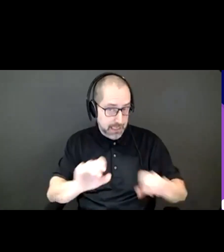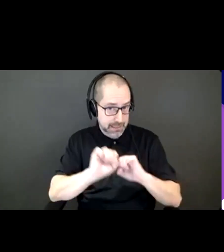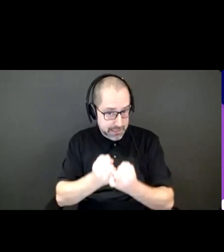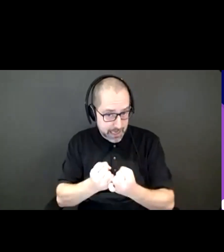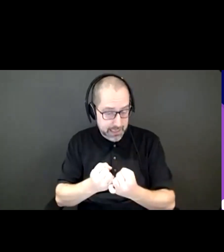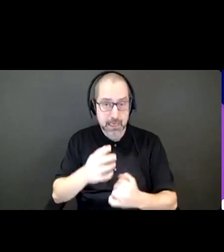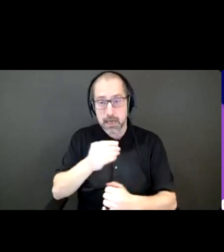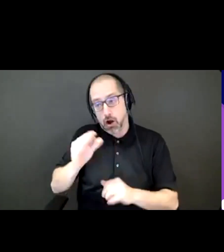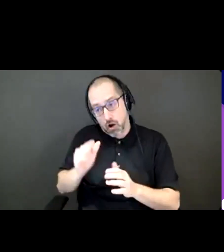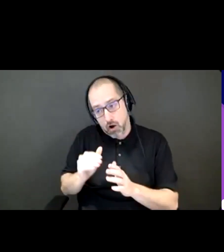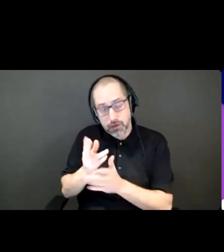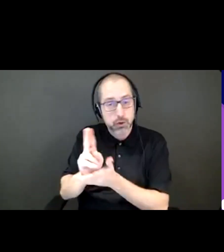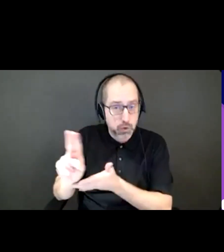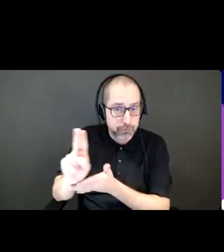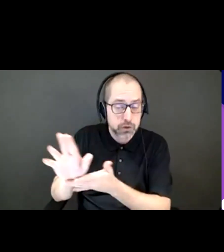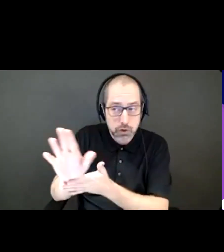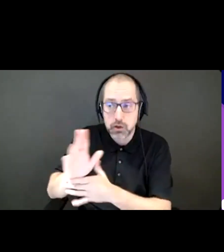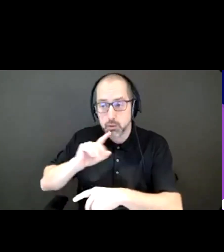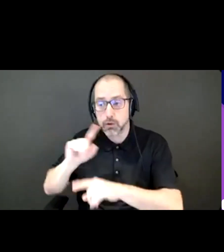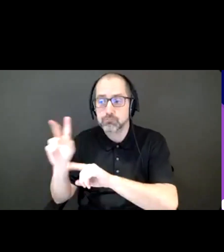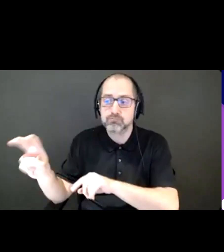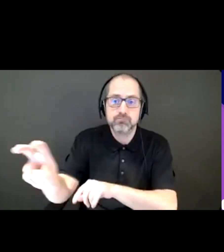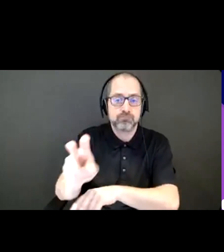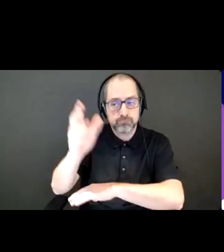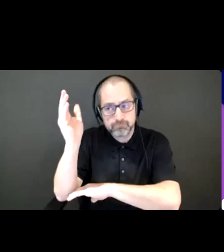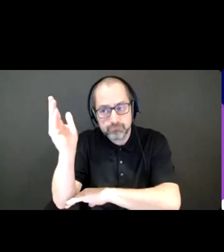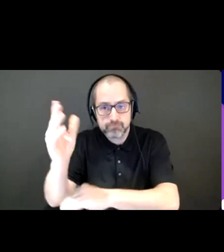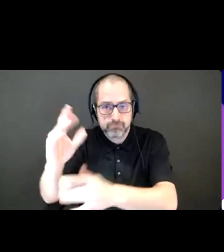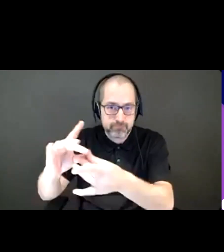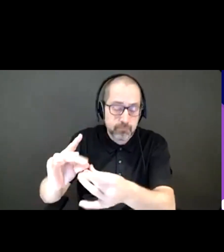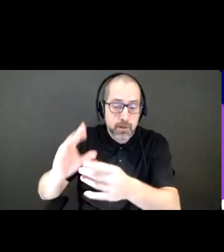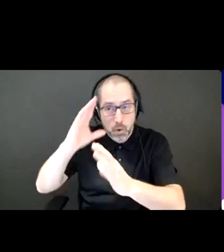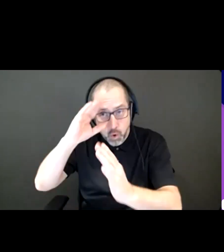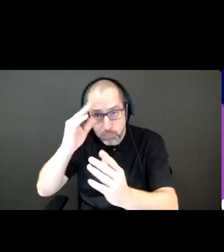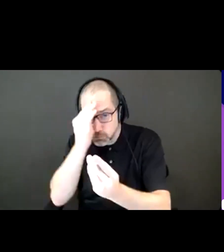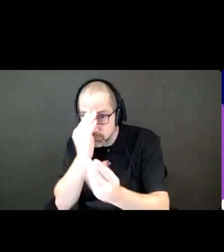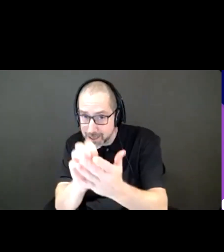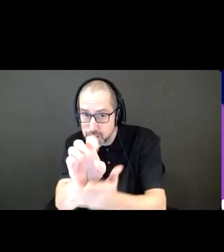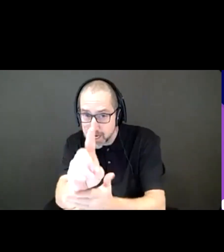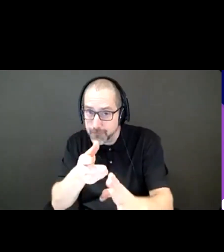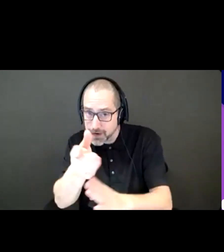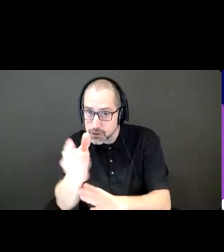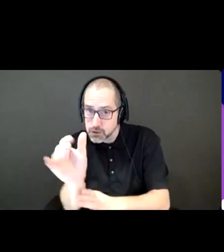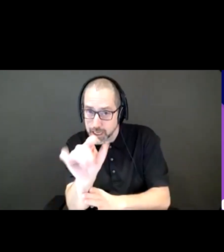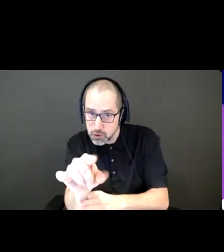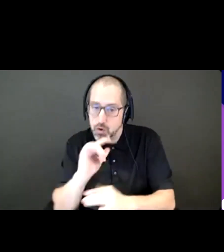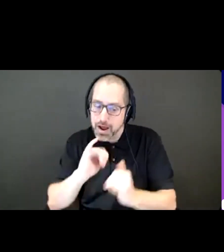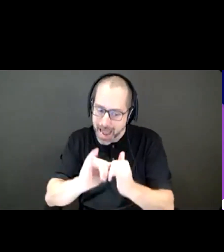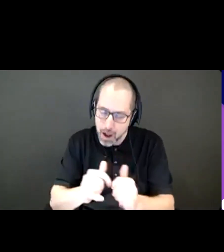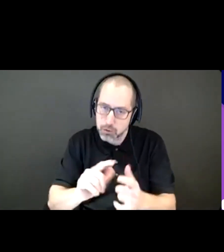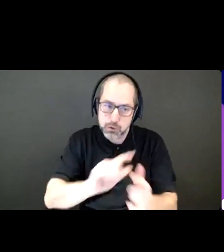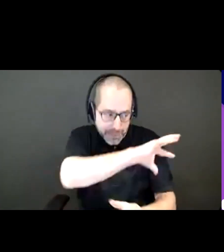et je participe à des conférences universitaires afin d'éduquer des professionnels comme vous sur la façon de n'inclure la voix des